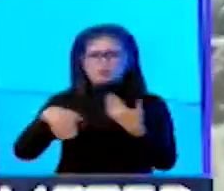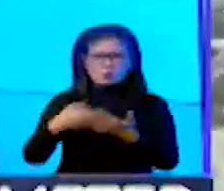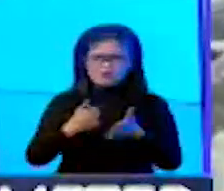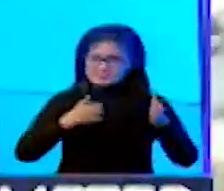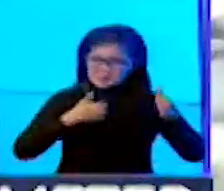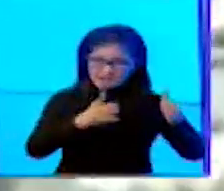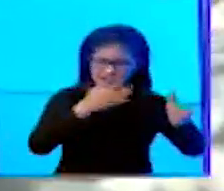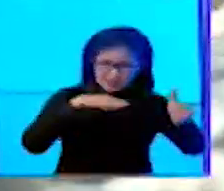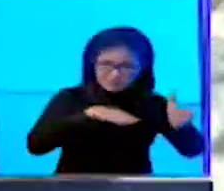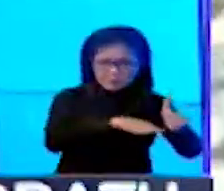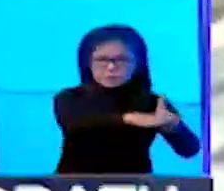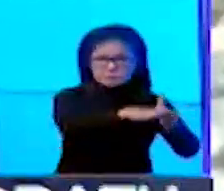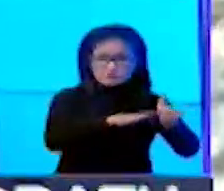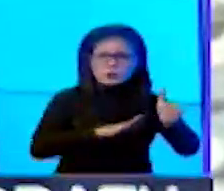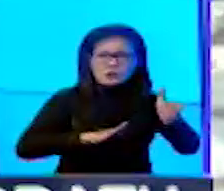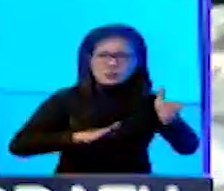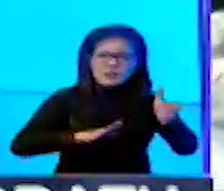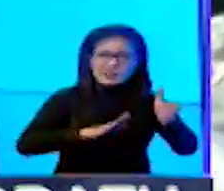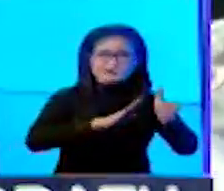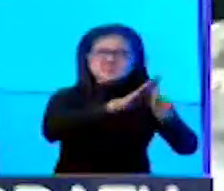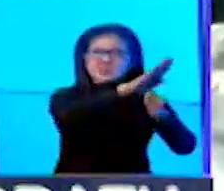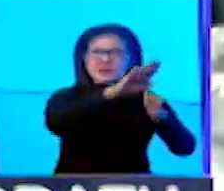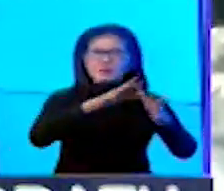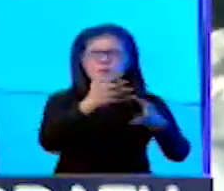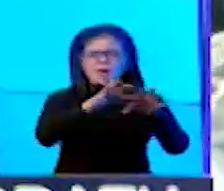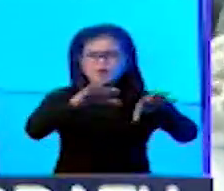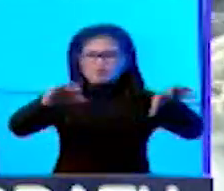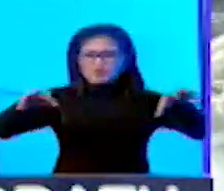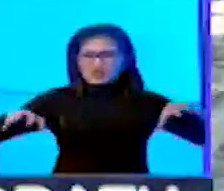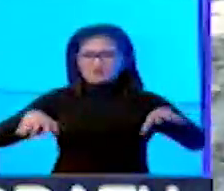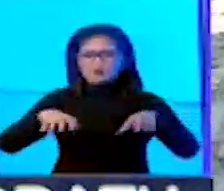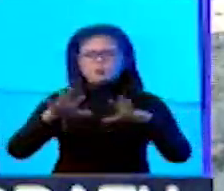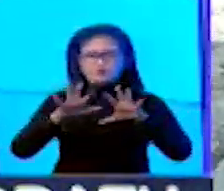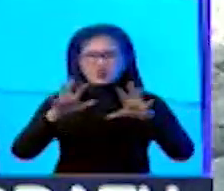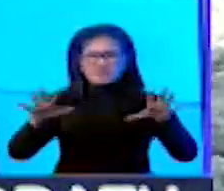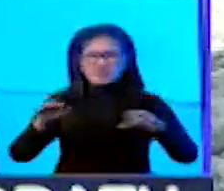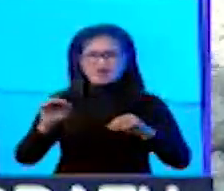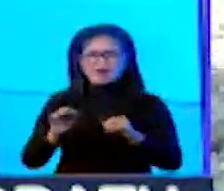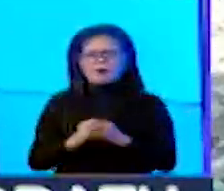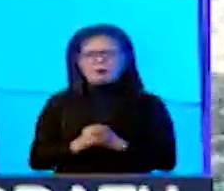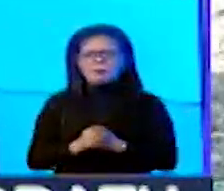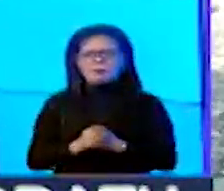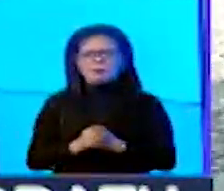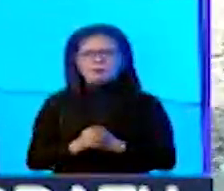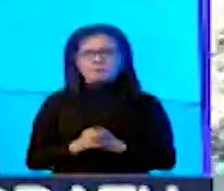yang menanjak mulai mengelupas hingga menyisakan pasir bebatuan serta berlubang.